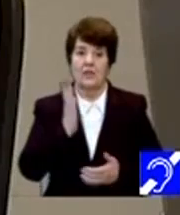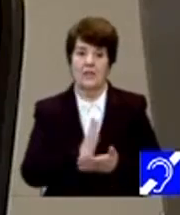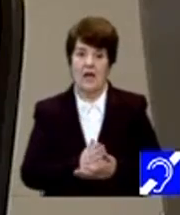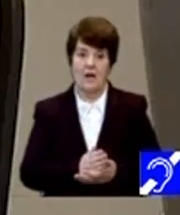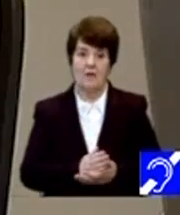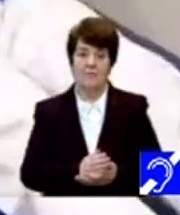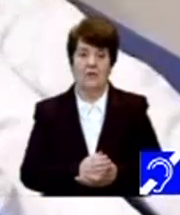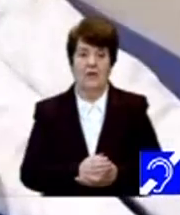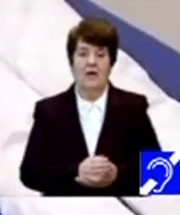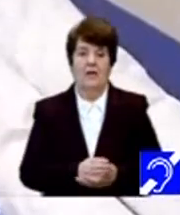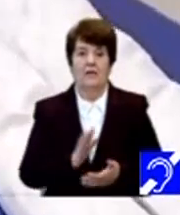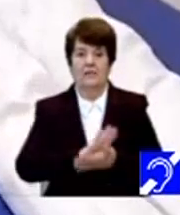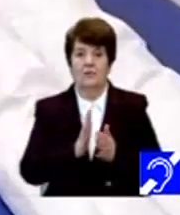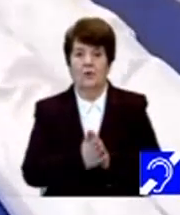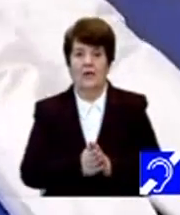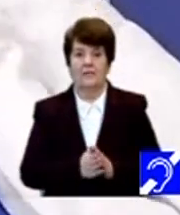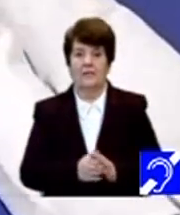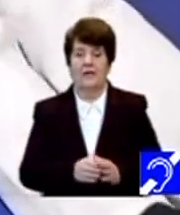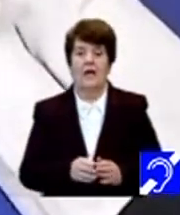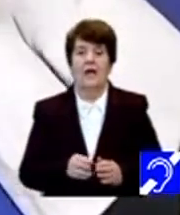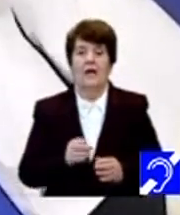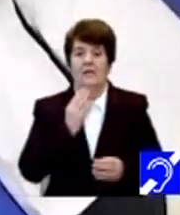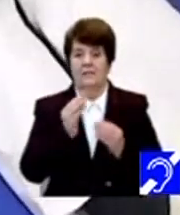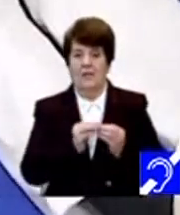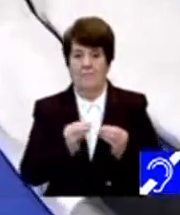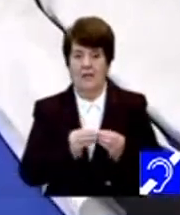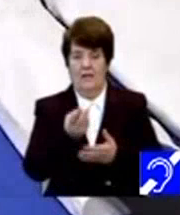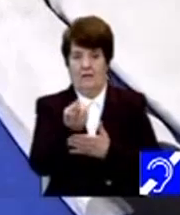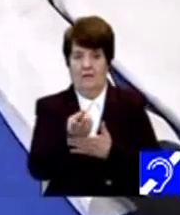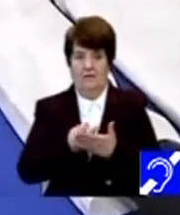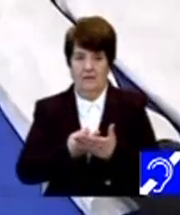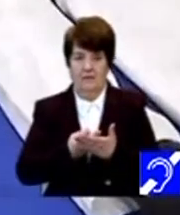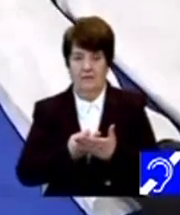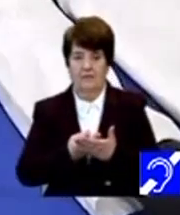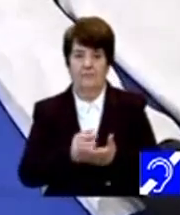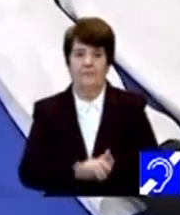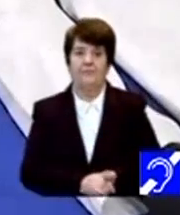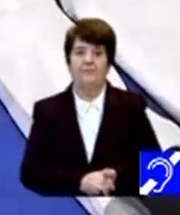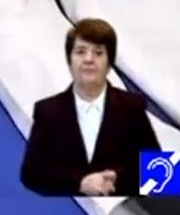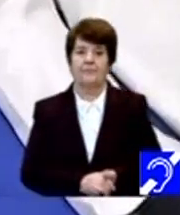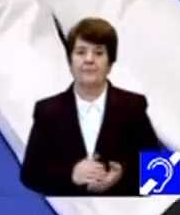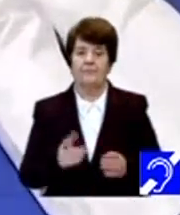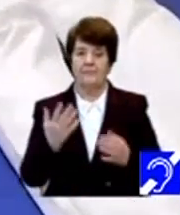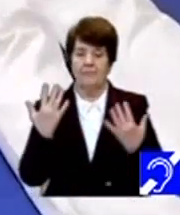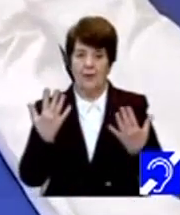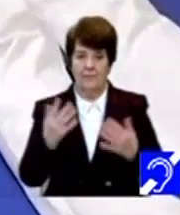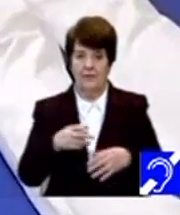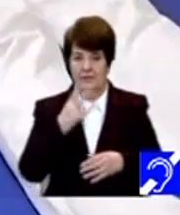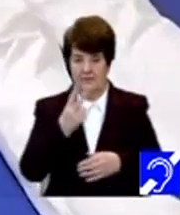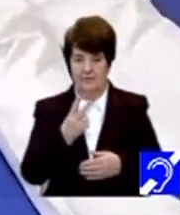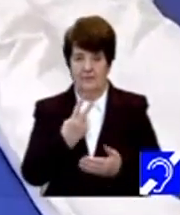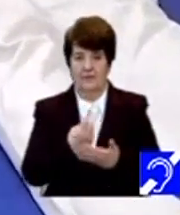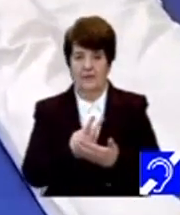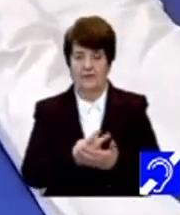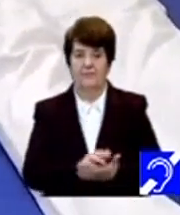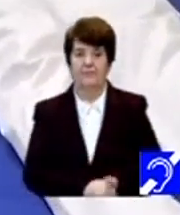avem situația clinică stabilă. Culcat pe spate, așa, la un inspir, ridicăm